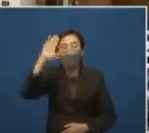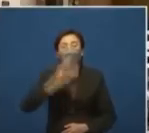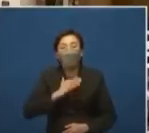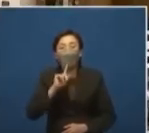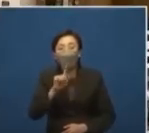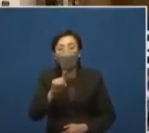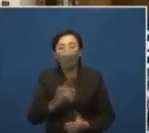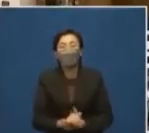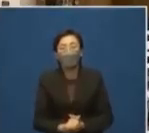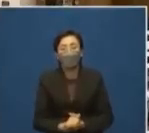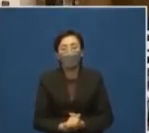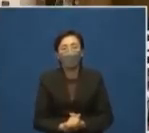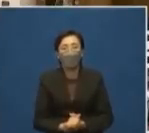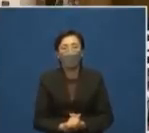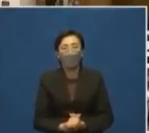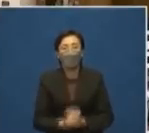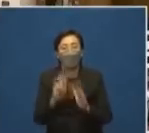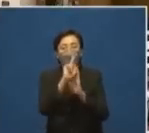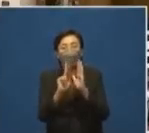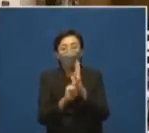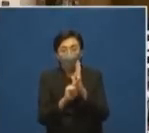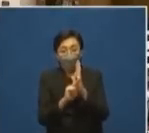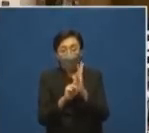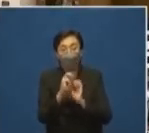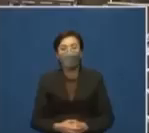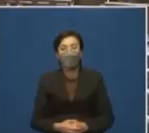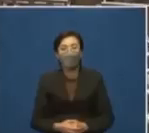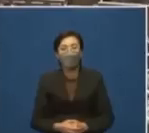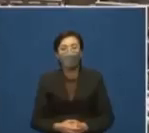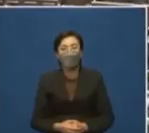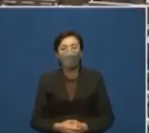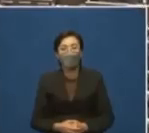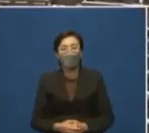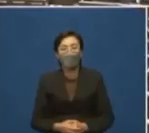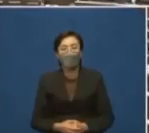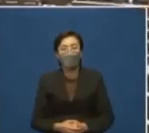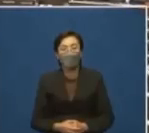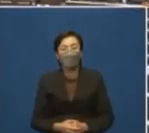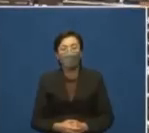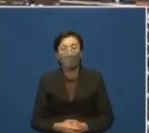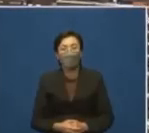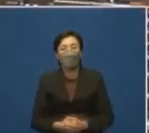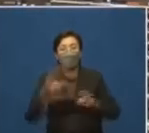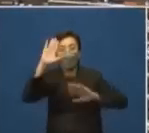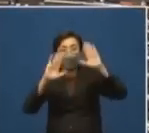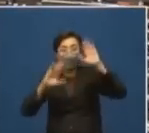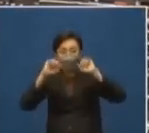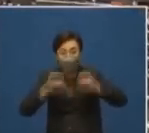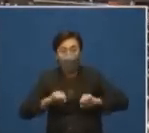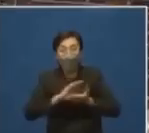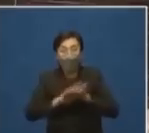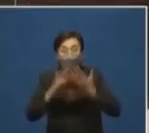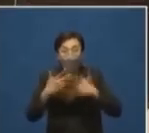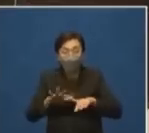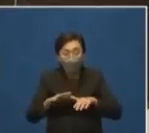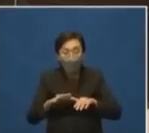ย่างน้อยสัปดาห์หน้าสัปดาห์หน้าโน้นนะครับ ครับ ก็ไปคิดดูแล้วกันนะครับพฤหัสศุกร์อีก2พฤหัสศุกร ์